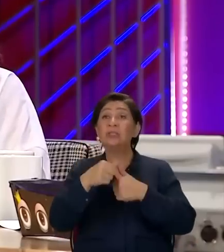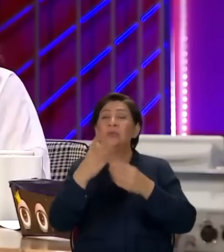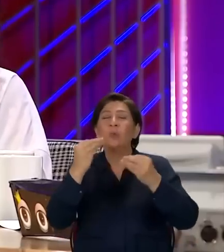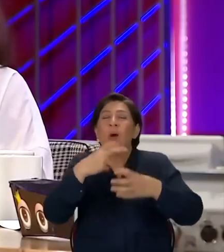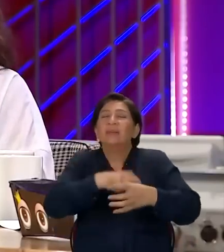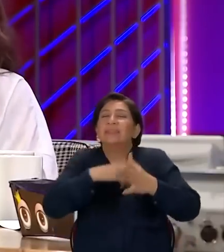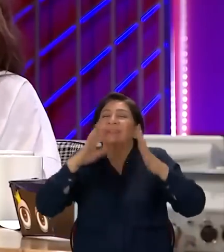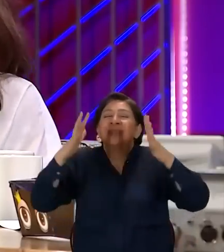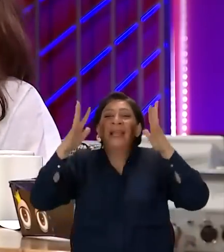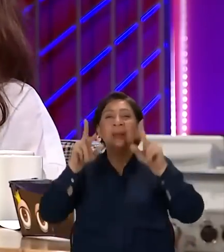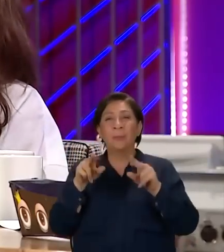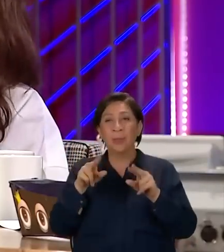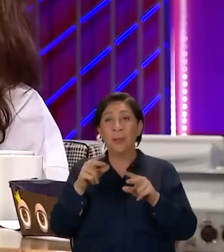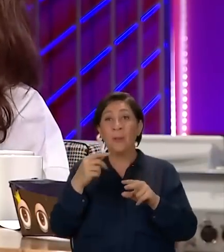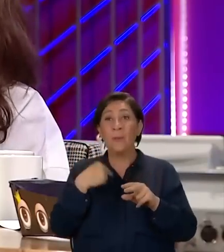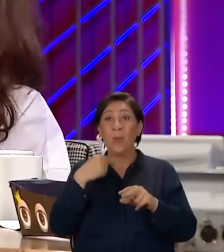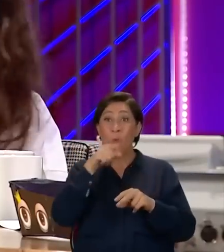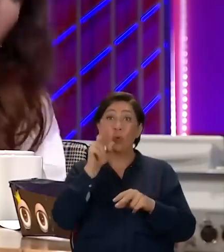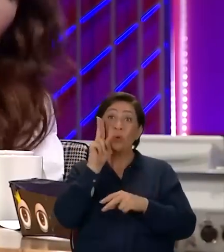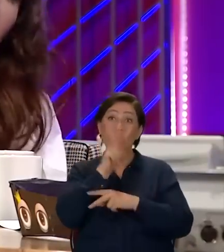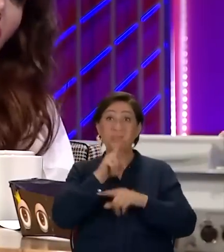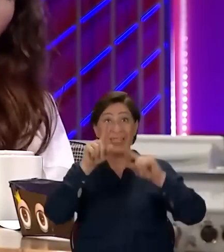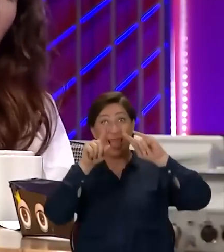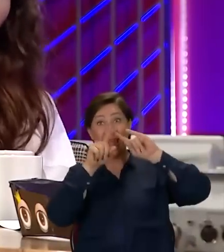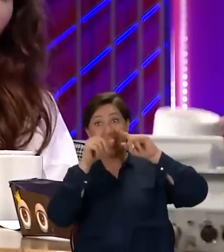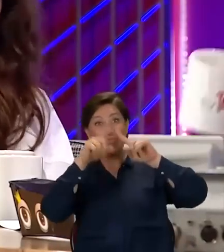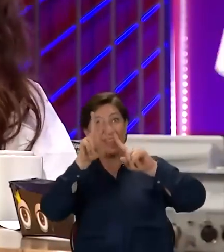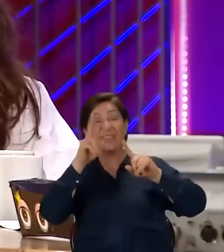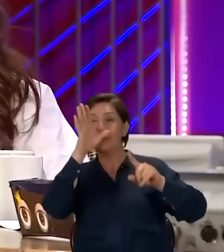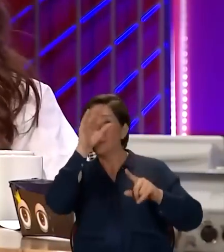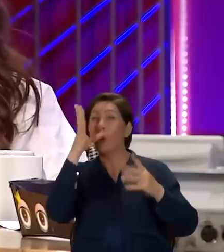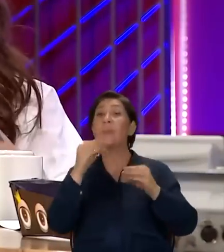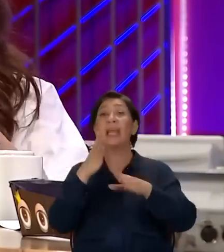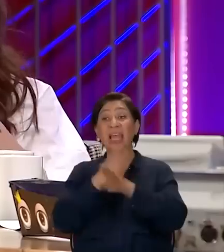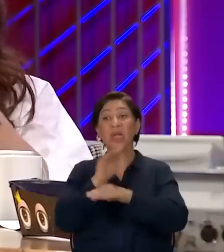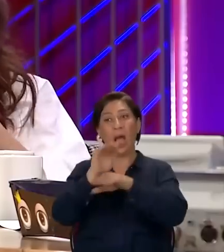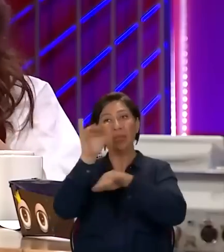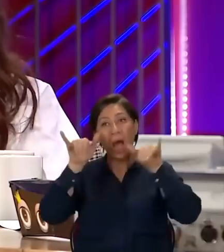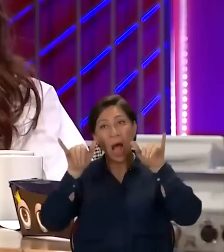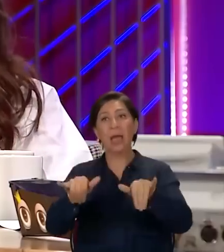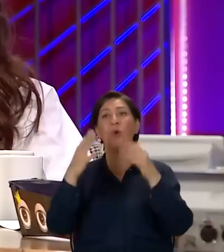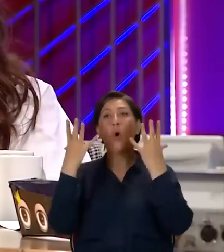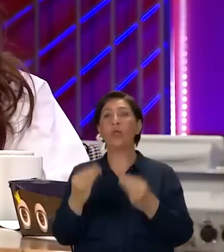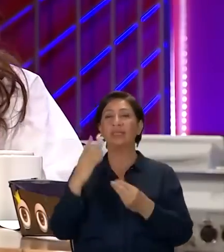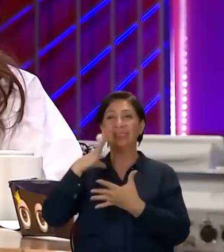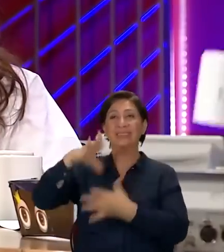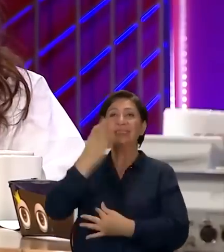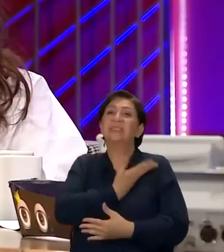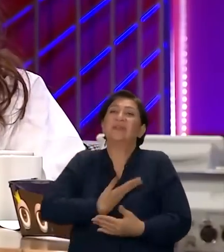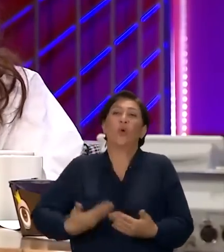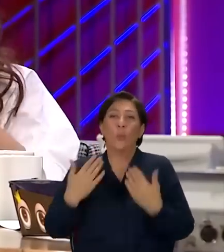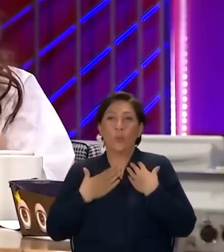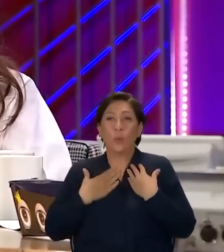Evet. Ve gerçekten ben hani bu gördüğümüz ekranda sahtekarlığı olmayan, gerçek hayatında da öyle olan insanlara